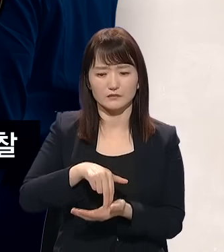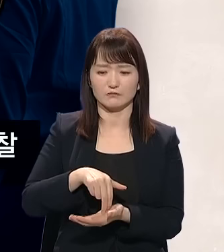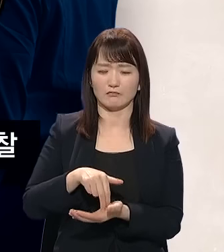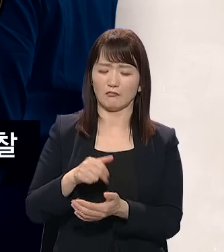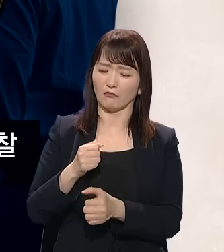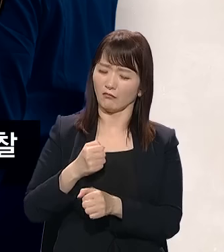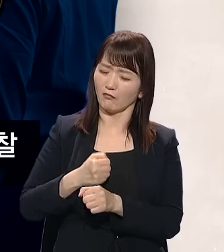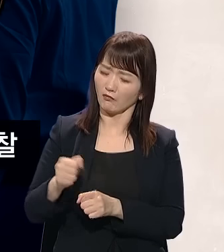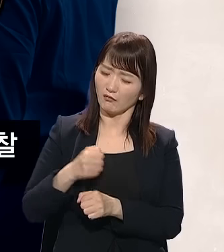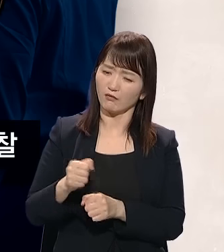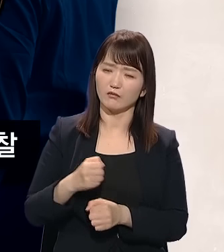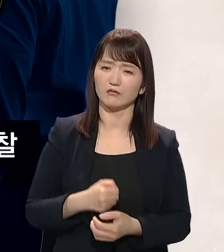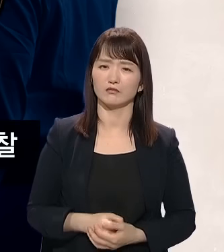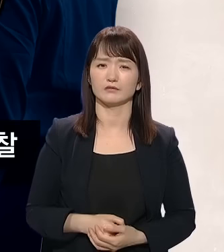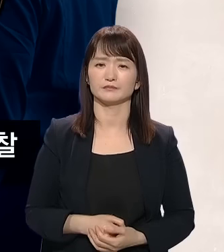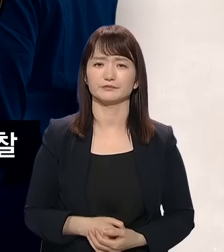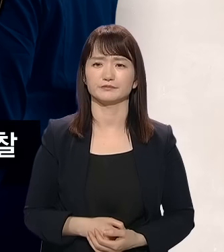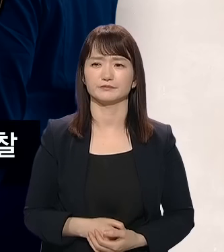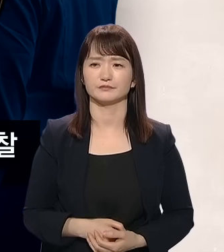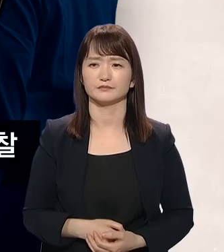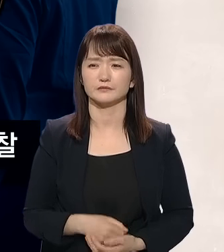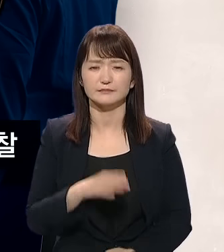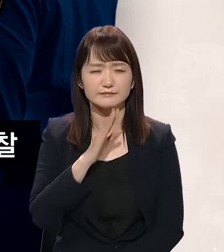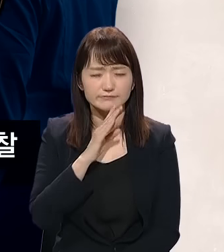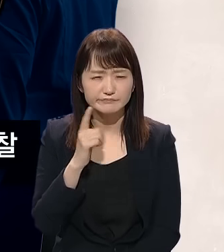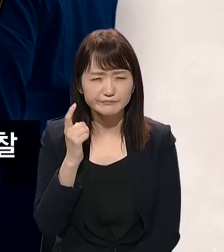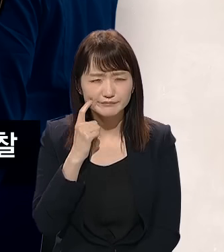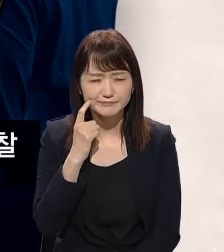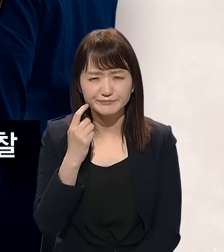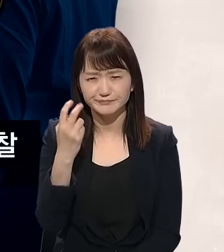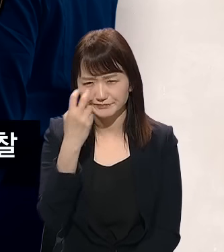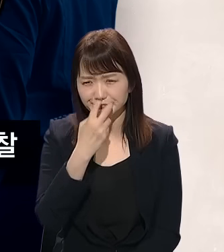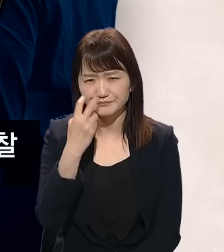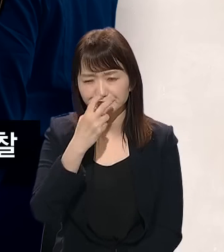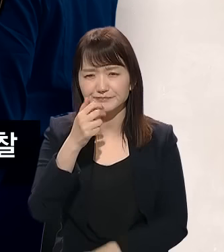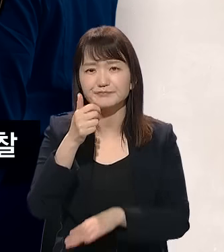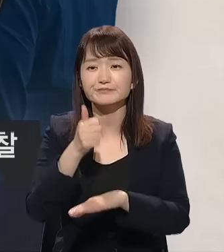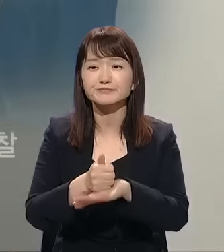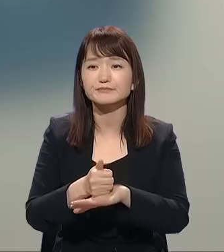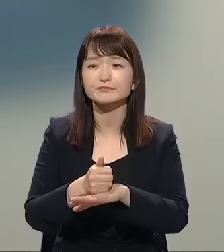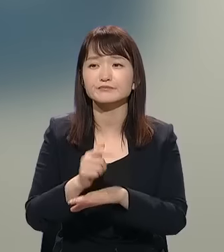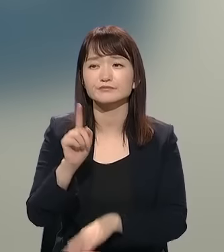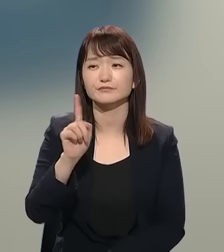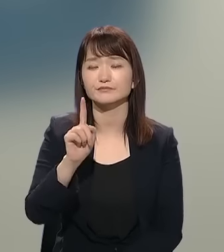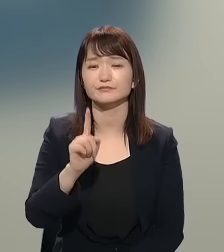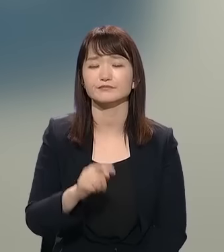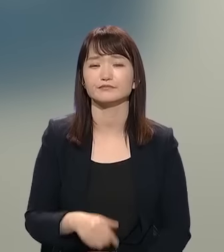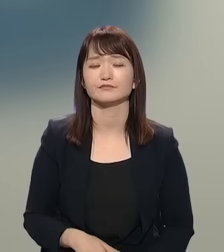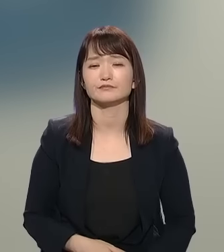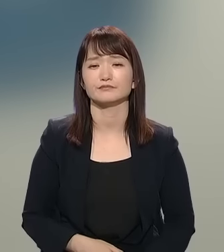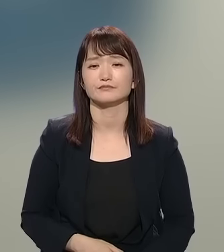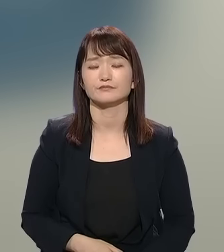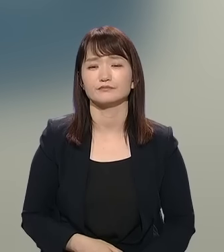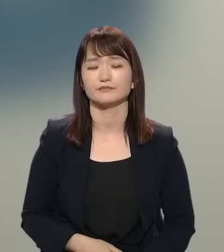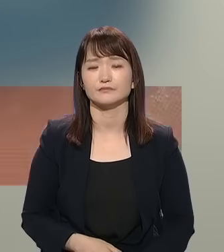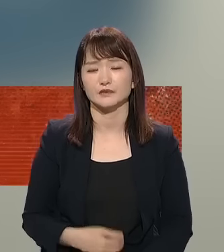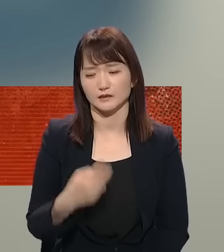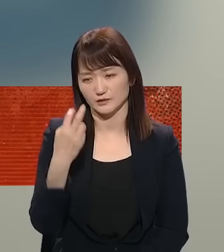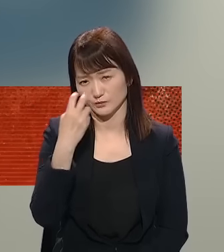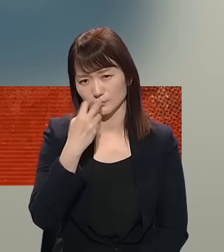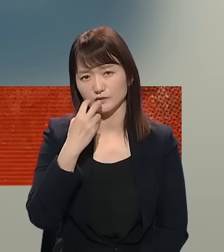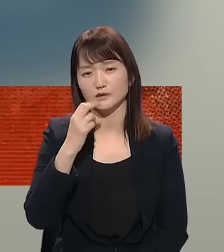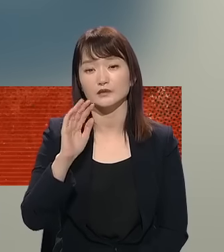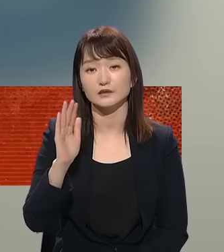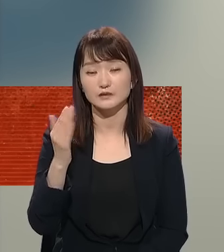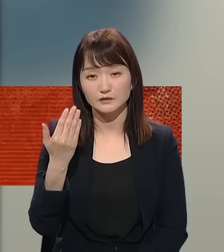황당하지 않습니까 그래서 이제 진의 여부에 대해서 조사를 버린 결과 어떤 사황이 대해서 이제 수사를 해야 되겠다라고 마음을